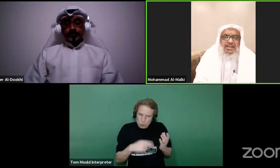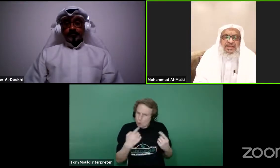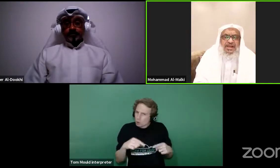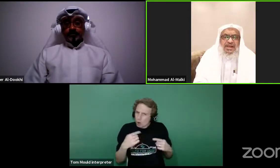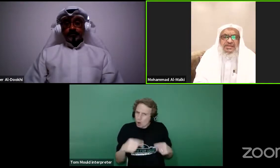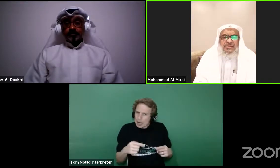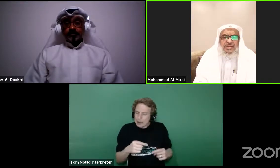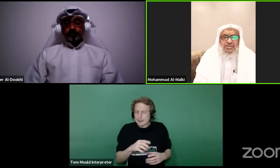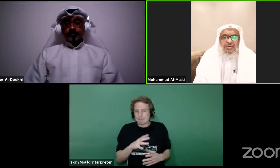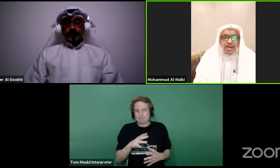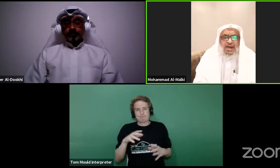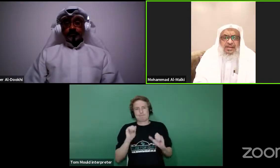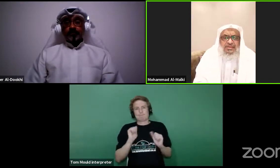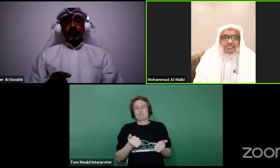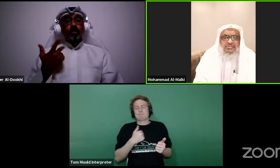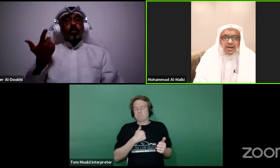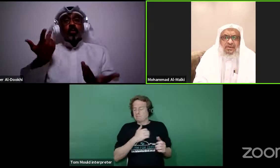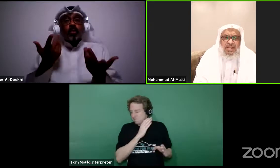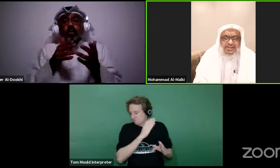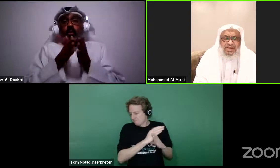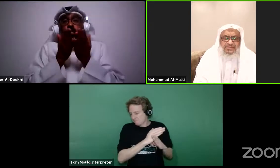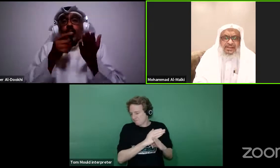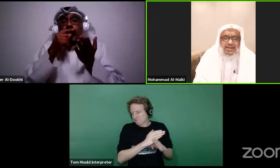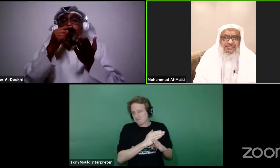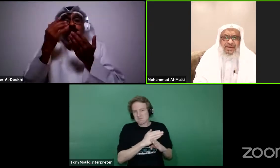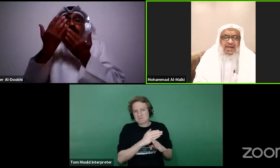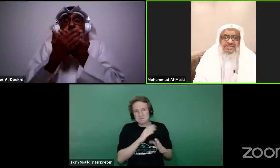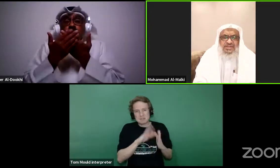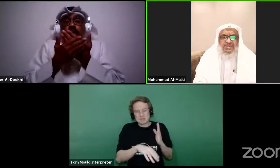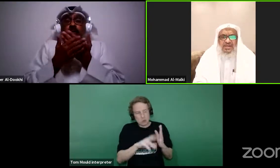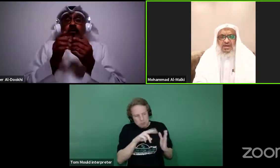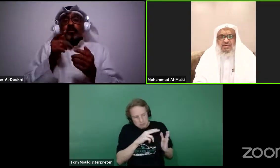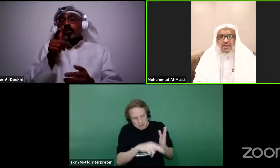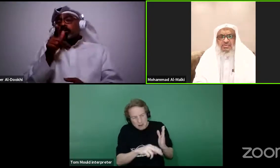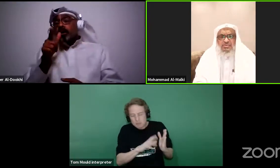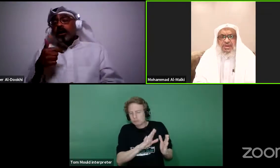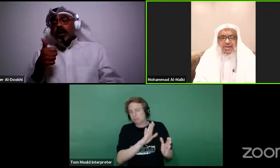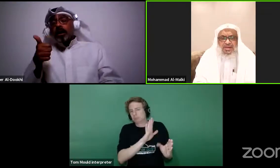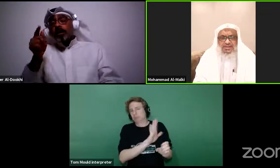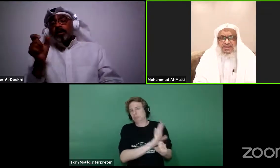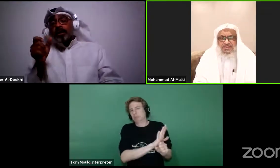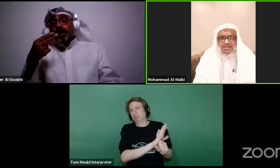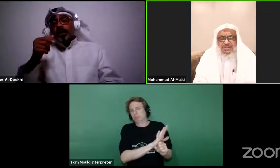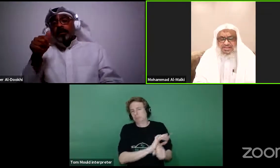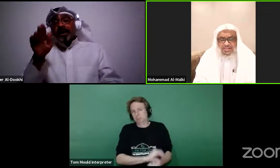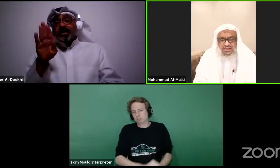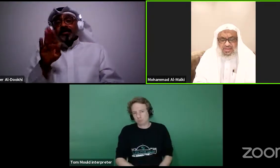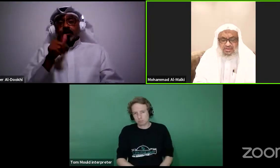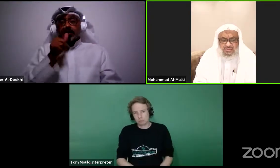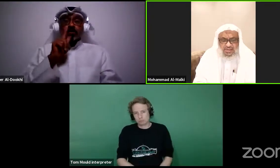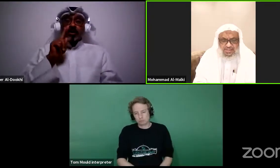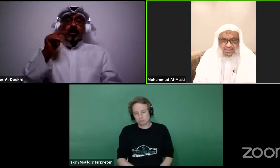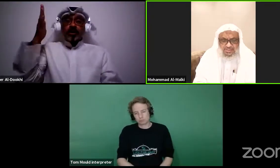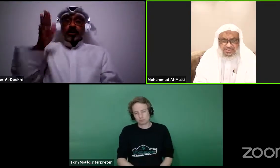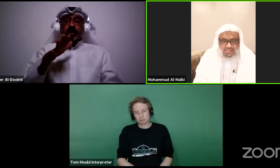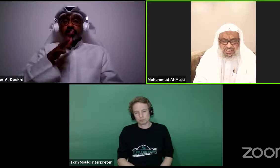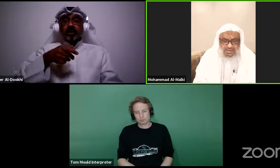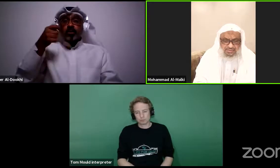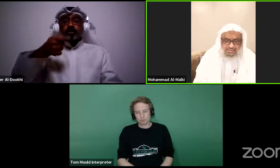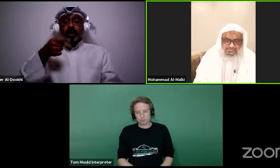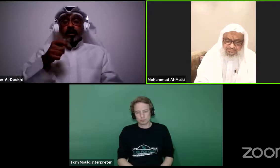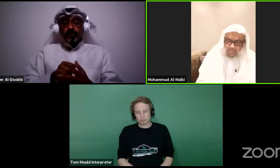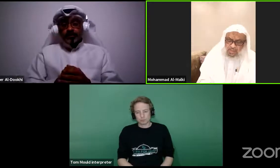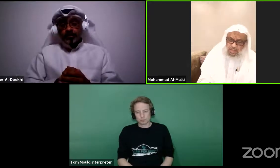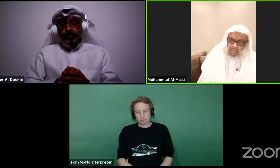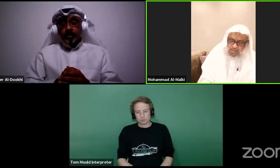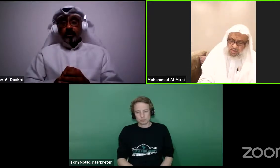ومن العناية بالقرآن ما ورد عن ابن عباس رضي الله عنهما أن النبي صلى الله عليه